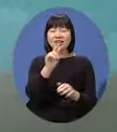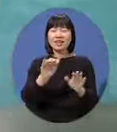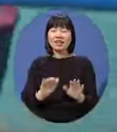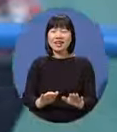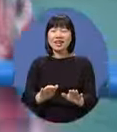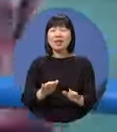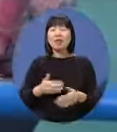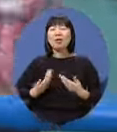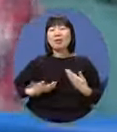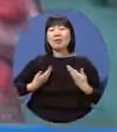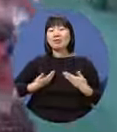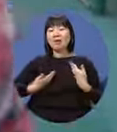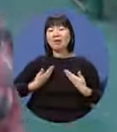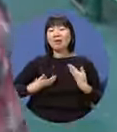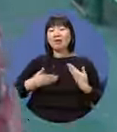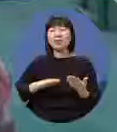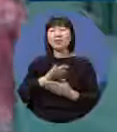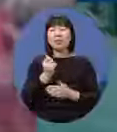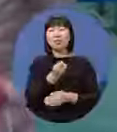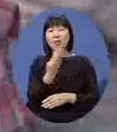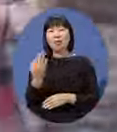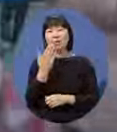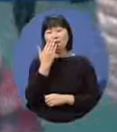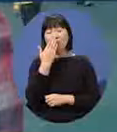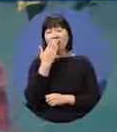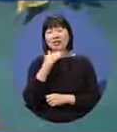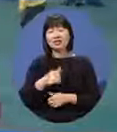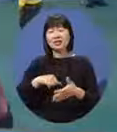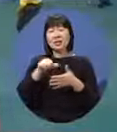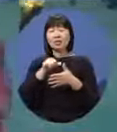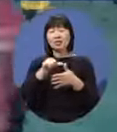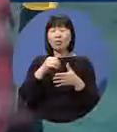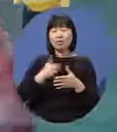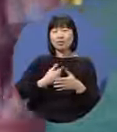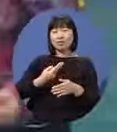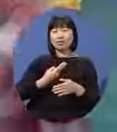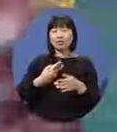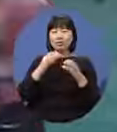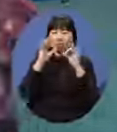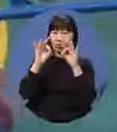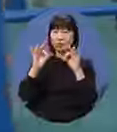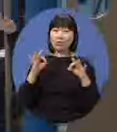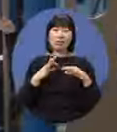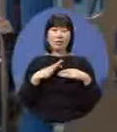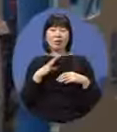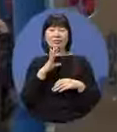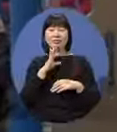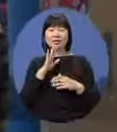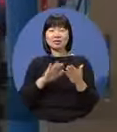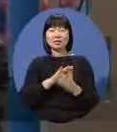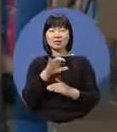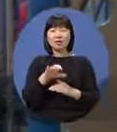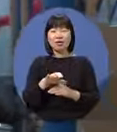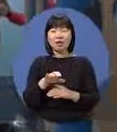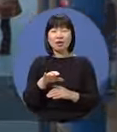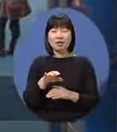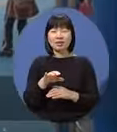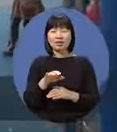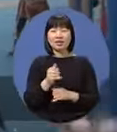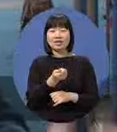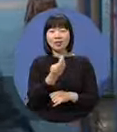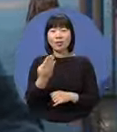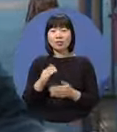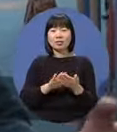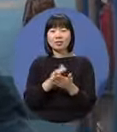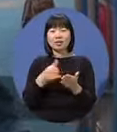아우, 바쁘네요. 대체 공원에서 몇 가지를 할 수 있는지 현서 저도 놀랬는데요. 것 같은데요? 놀이터가 그리고 아주 여러